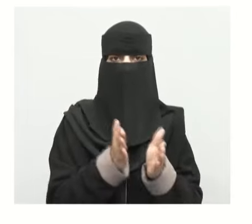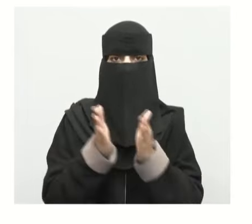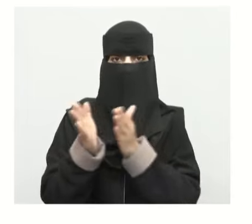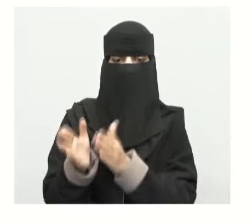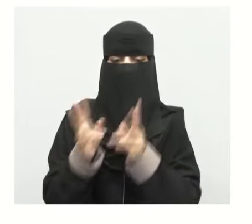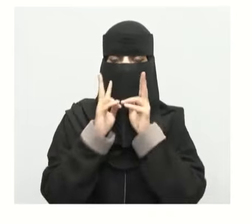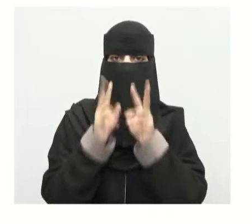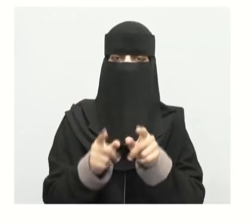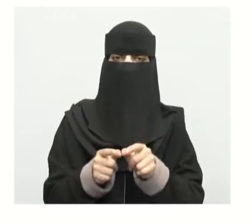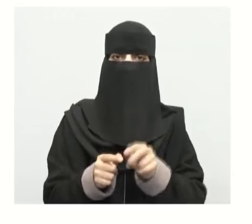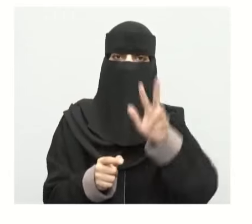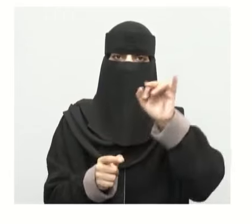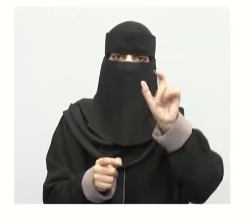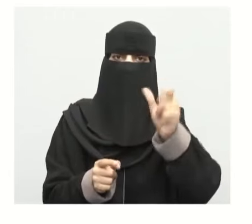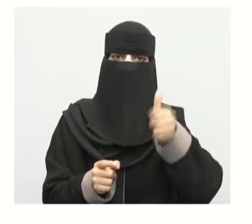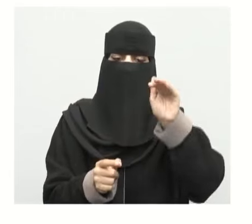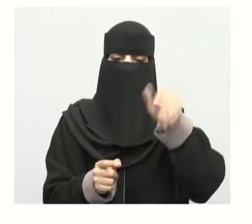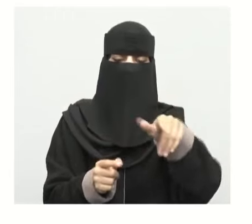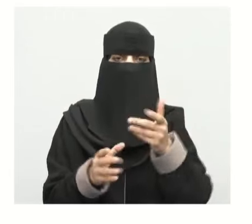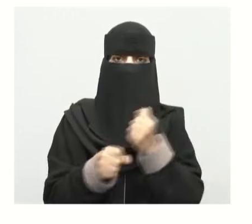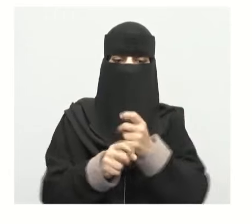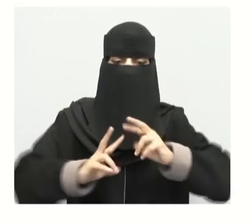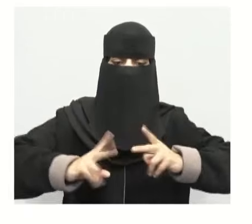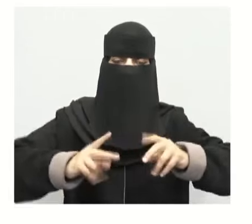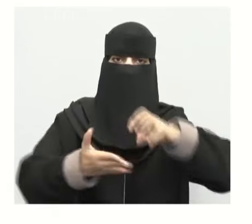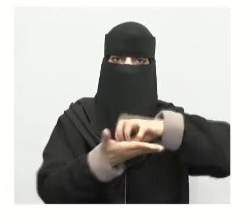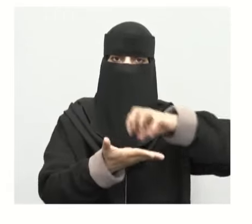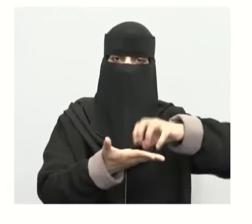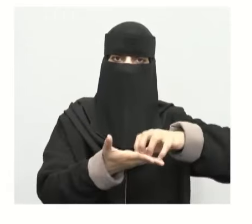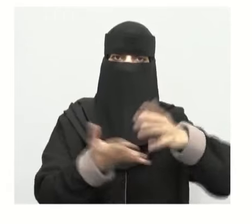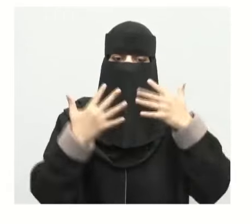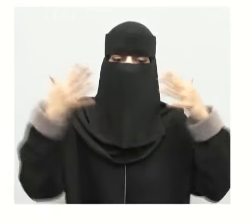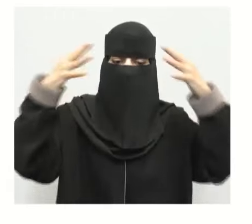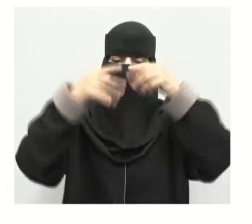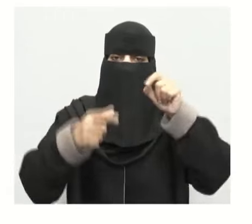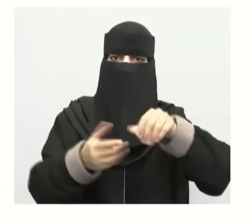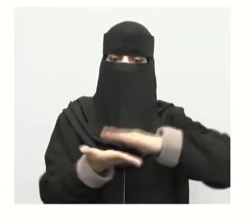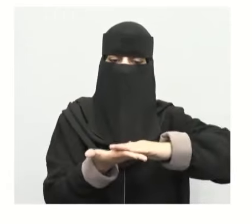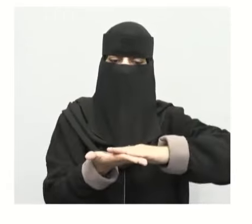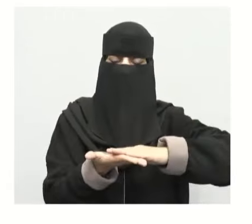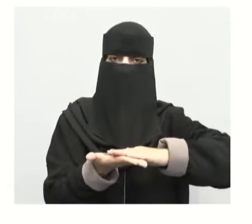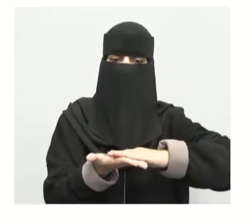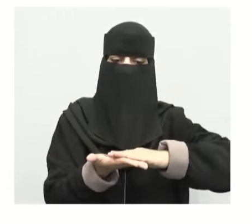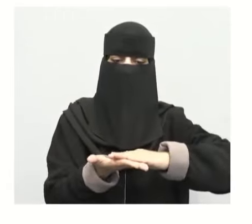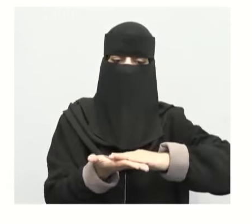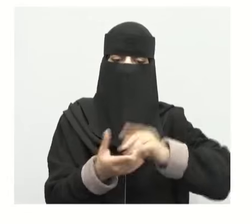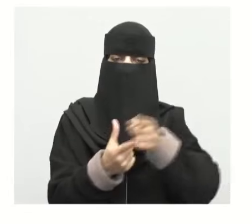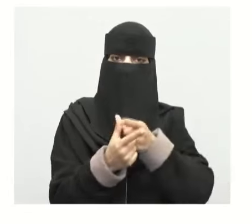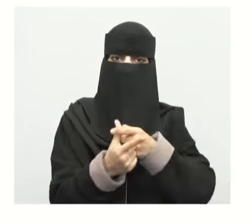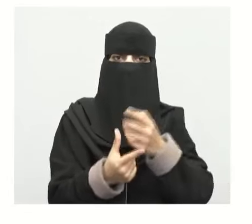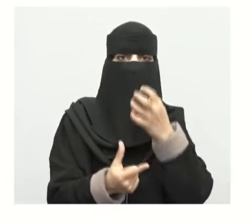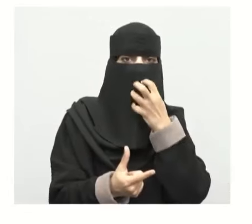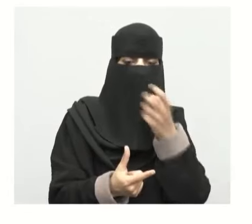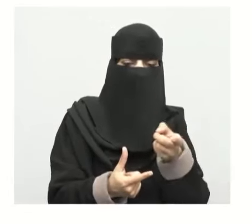القاسي المناخ تتنوع المناطق المناخيه على سطح الارض بين